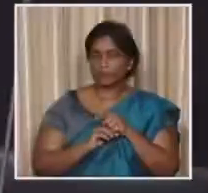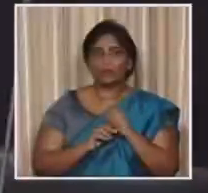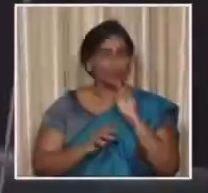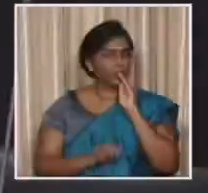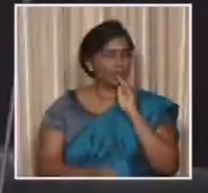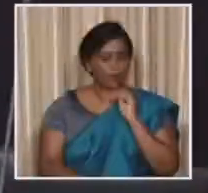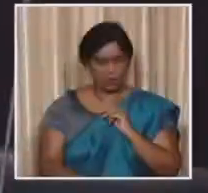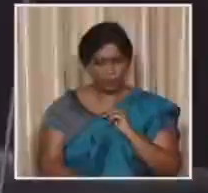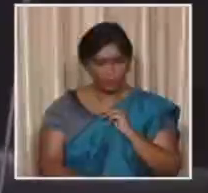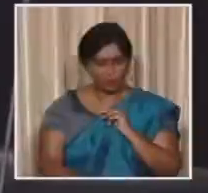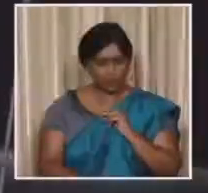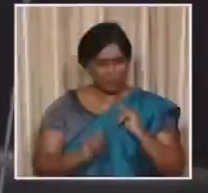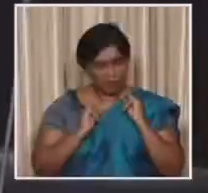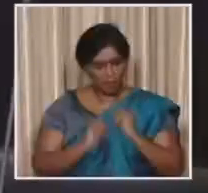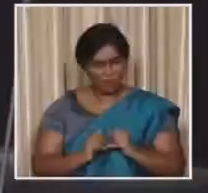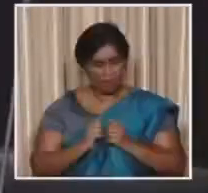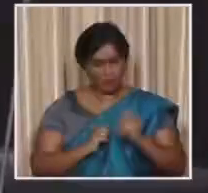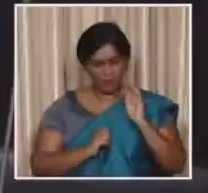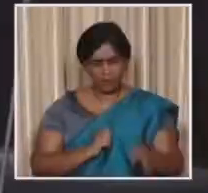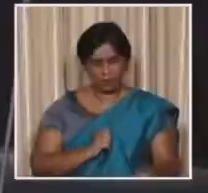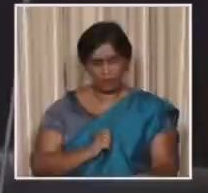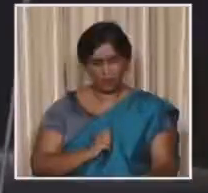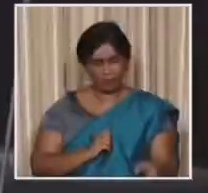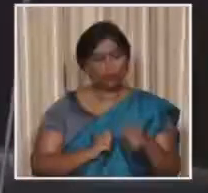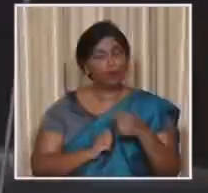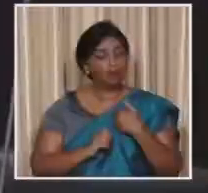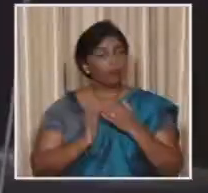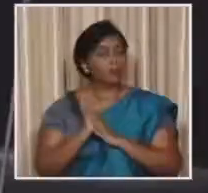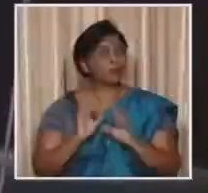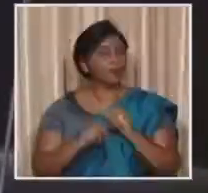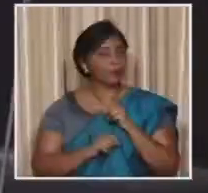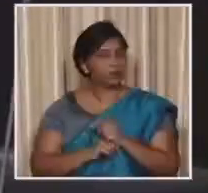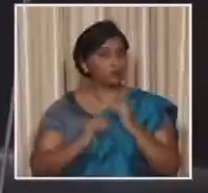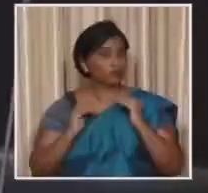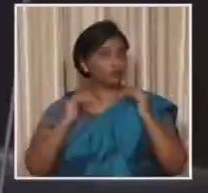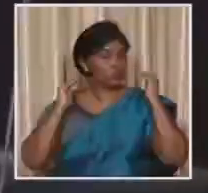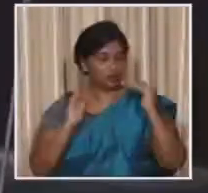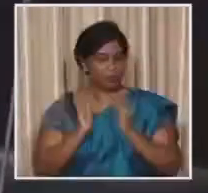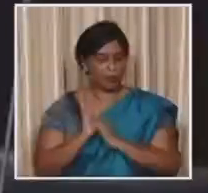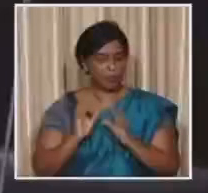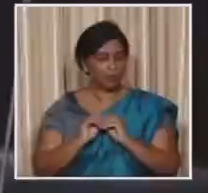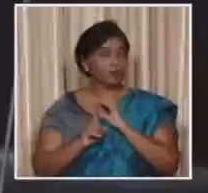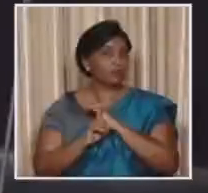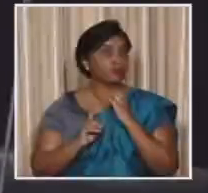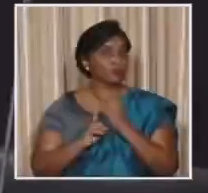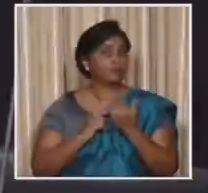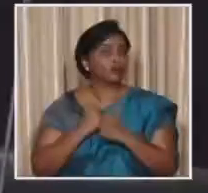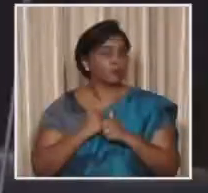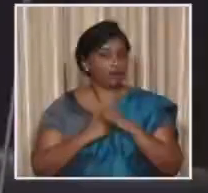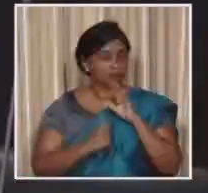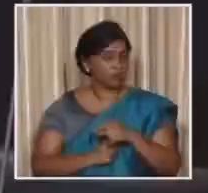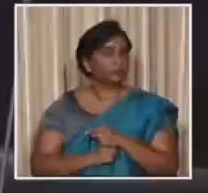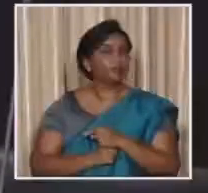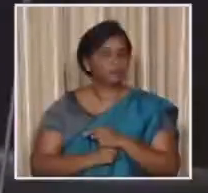ඉතාම නරක ලෙස යන නිසා අපේ මාධ්‍යයට උසස් මාධ්‍ය සංස්කෘතියක් ඇති කර ගැනීම සඳහා